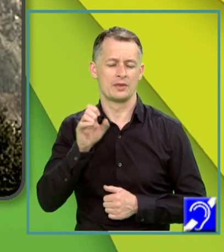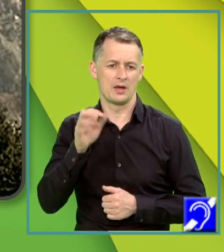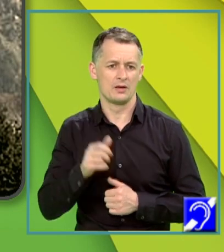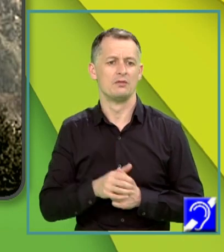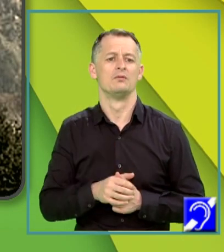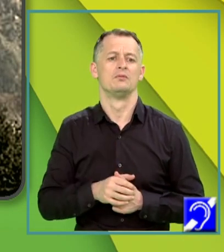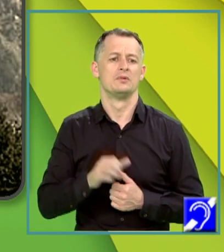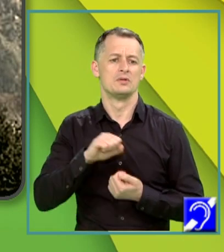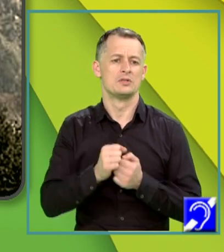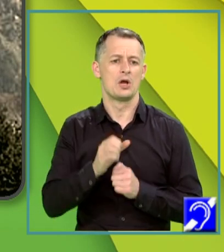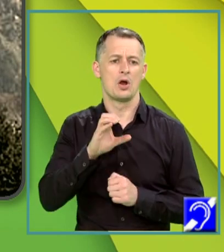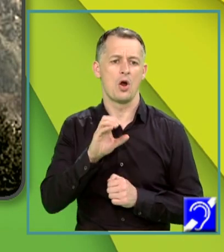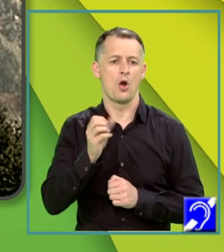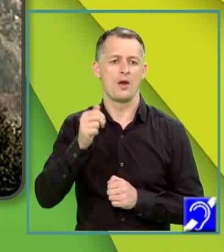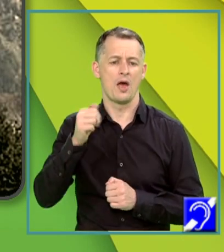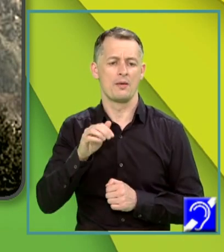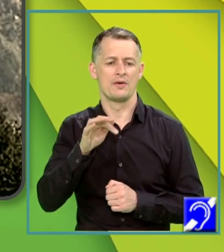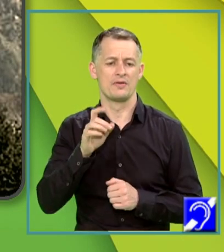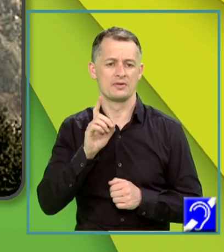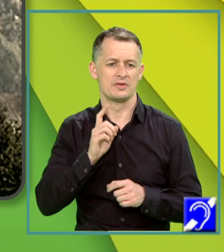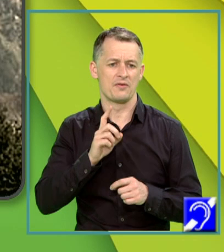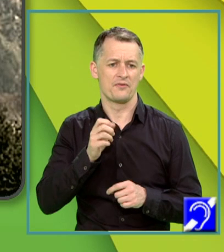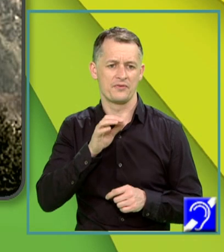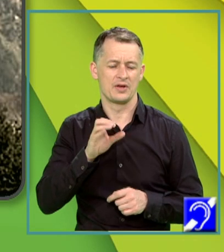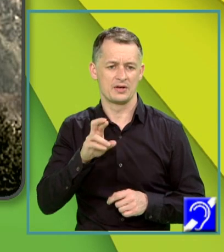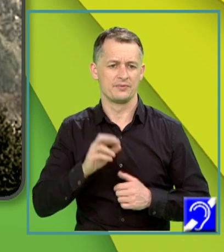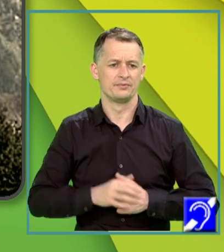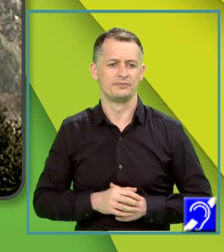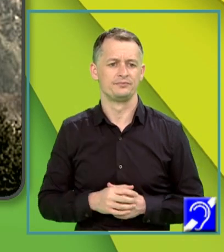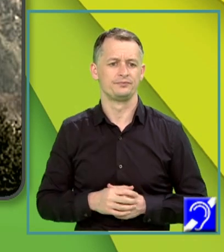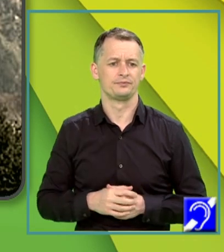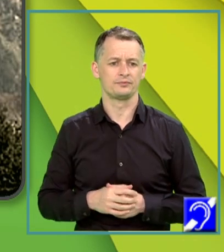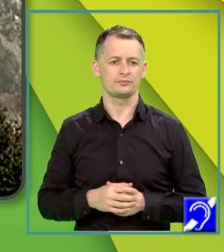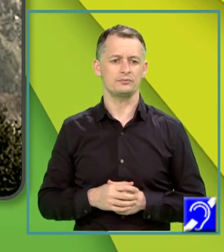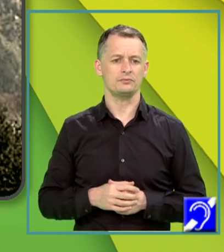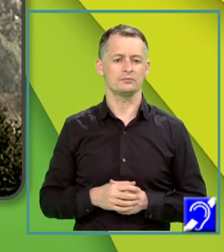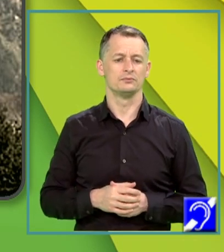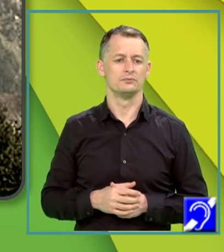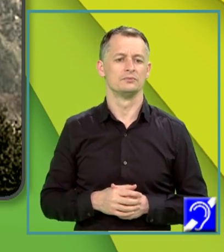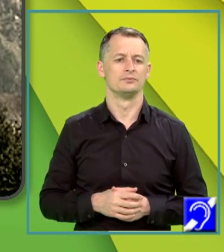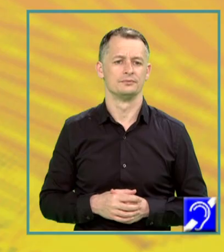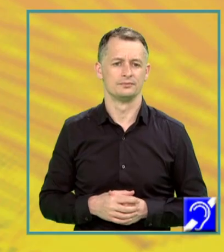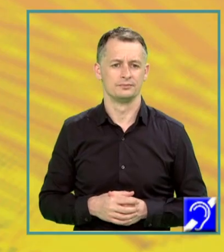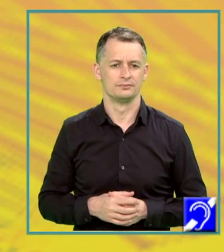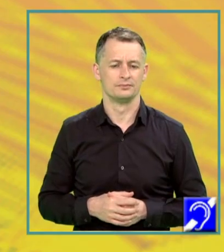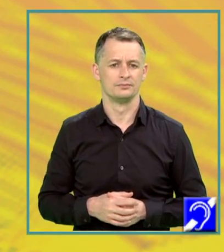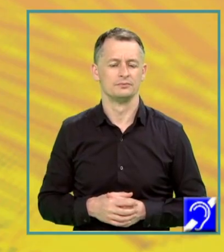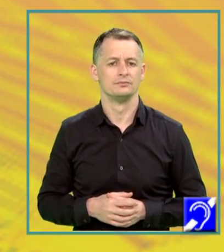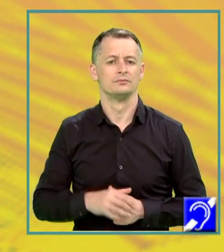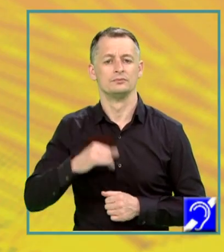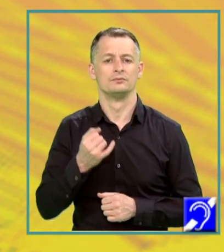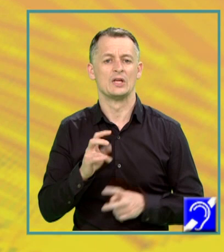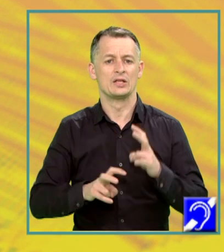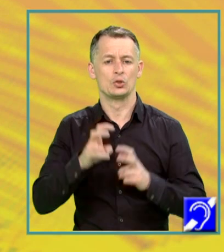Harghitei extracția manganului se face de la Șaru Dornei și de la Iacobeni în județul Suceava industria